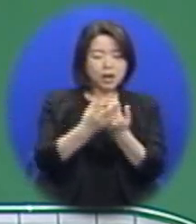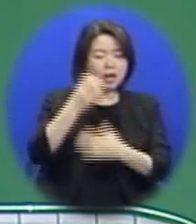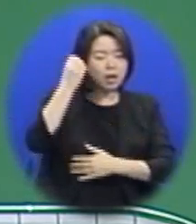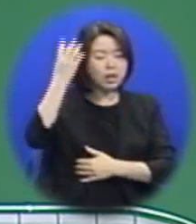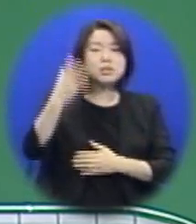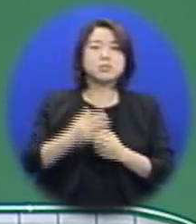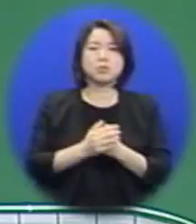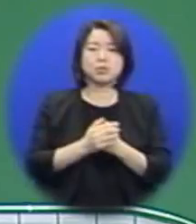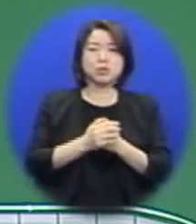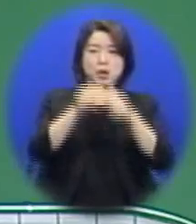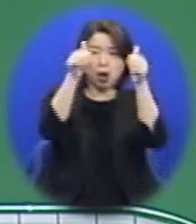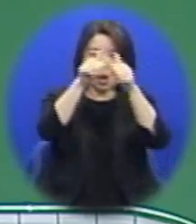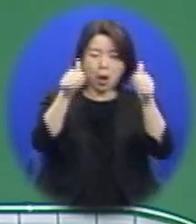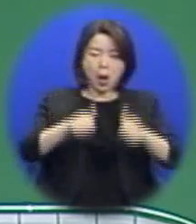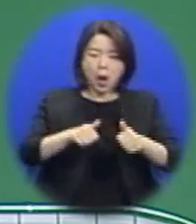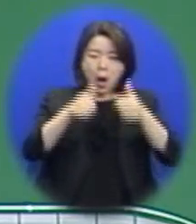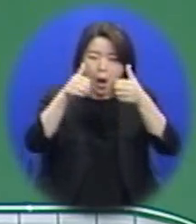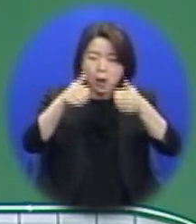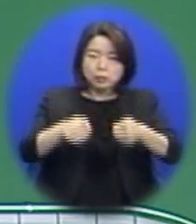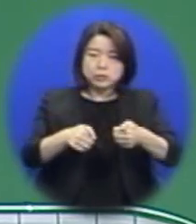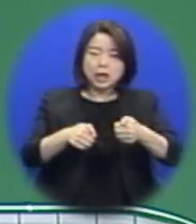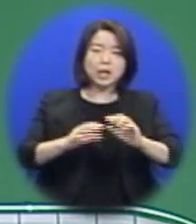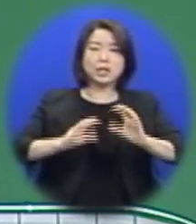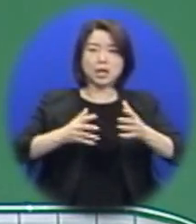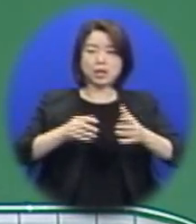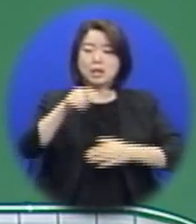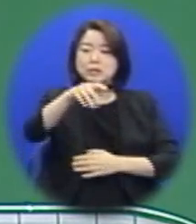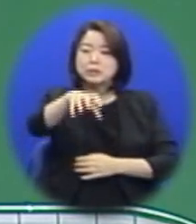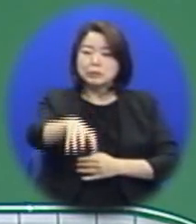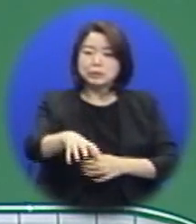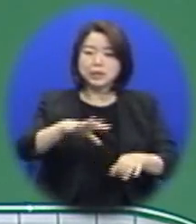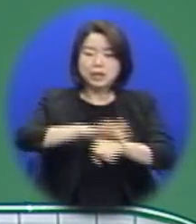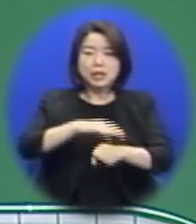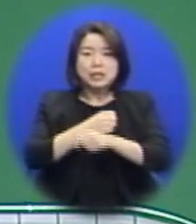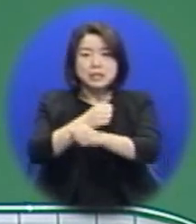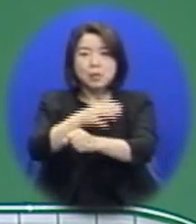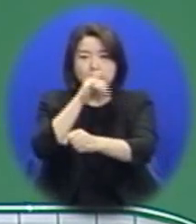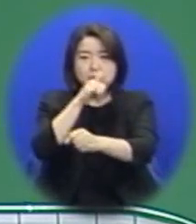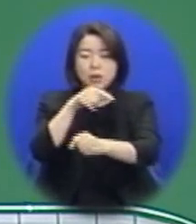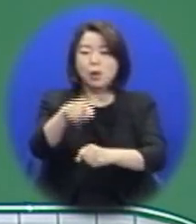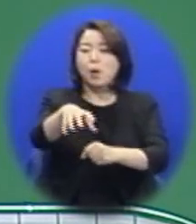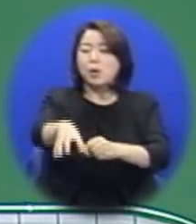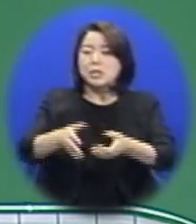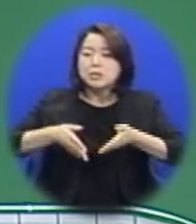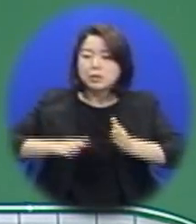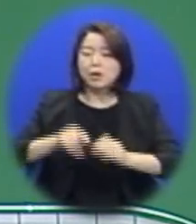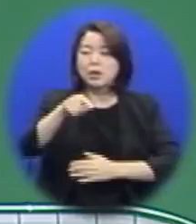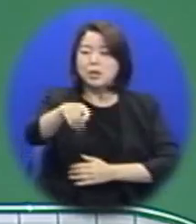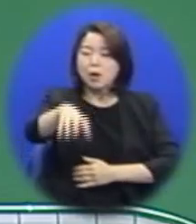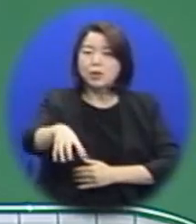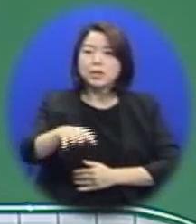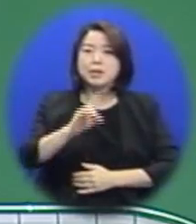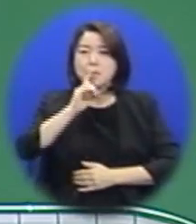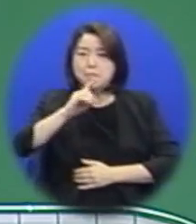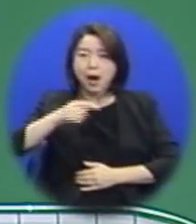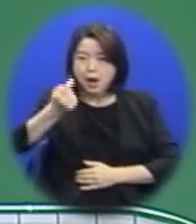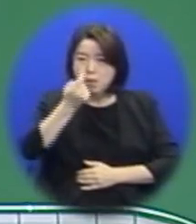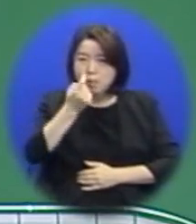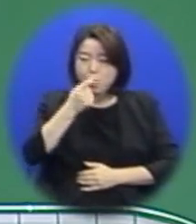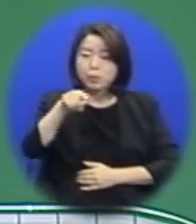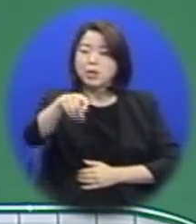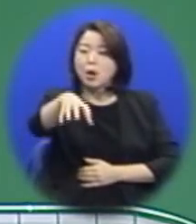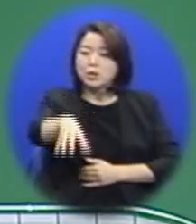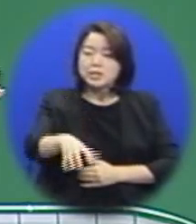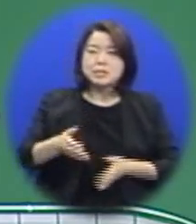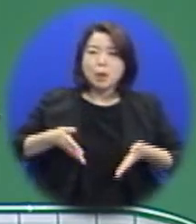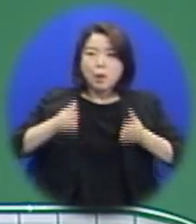우상의 나라, 그것도 자기들은 포로로 잡혀와 있는 신세입니다. 여기서 태어나서 여기 말을 배우고 여기서 공부를